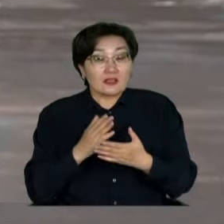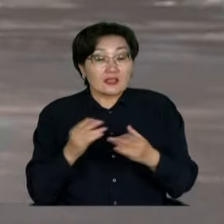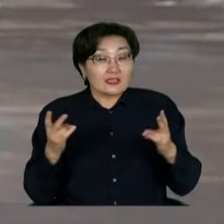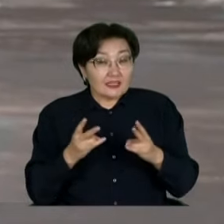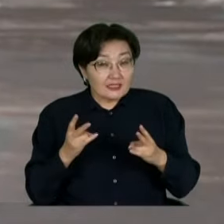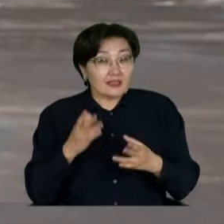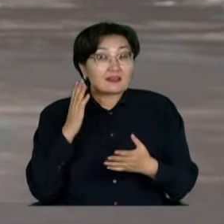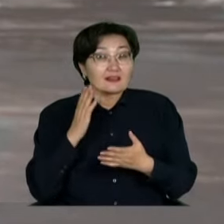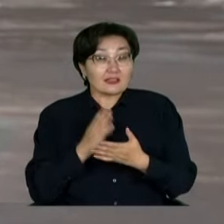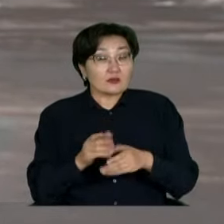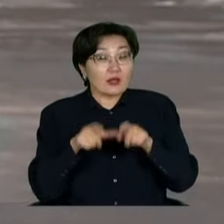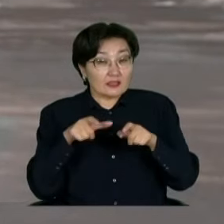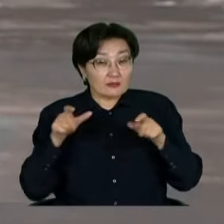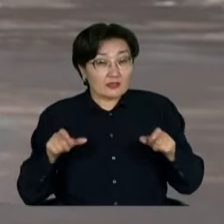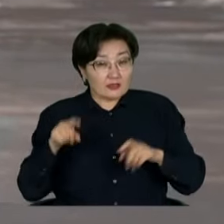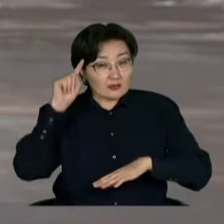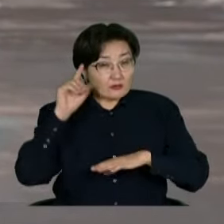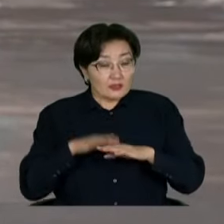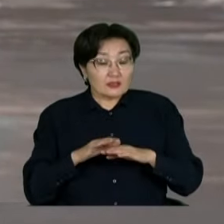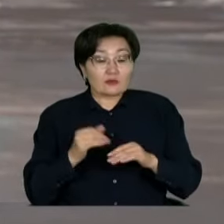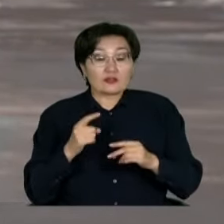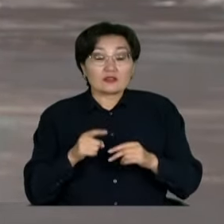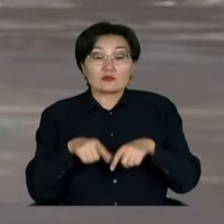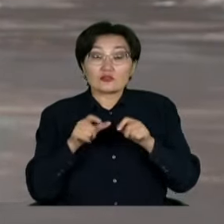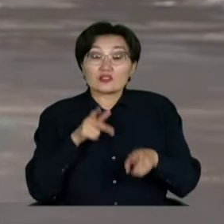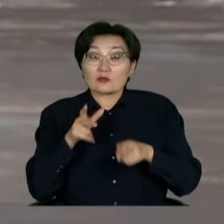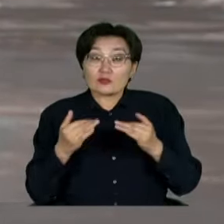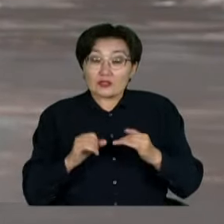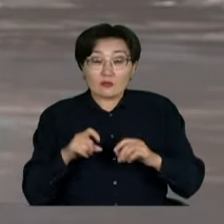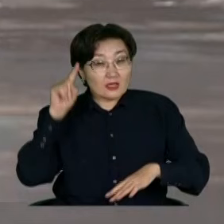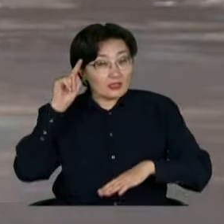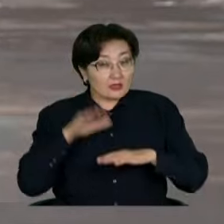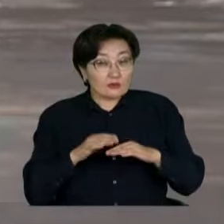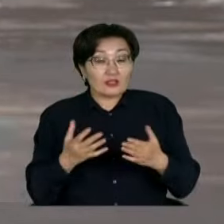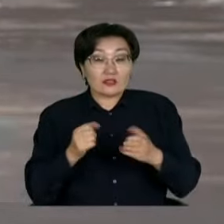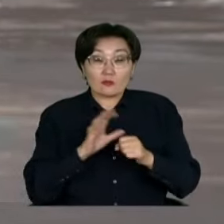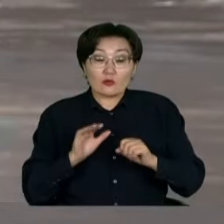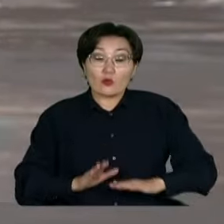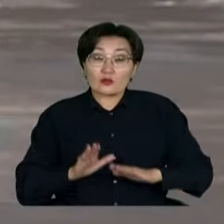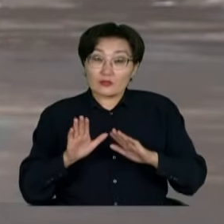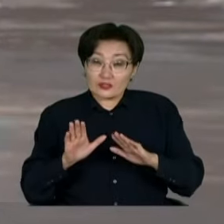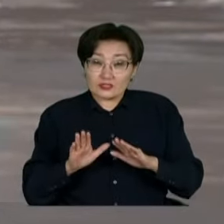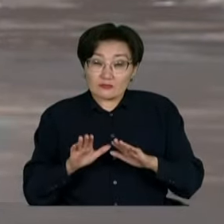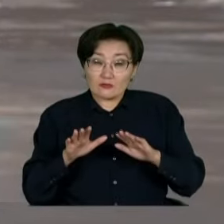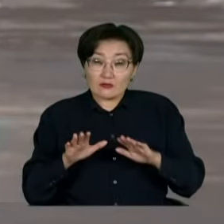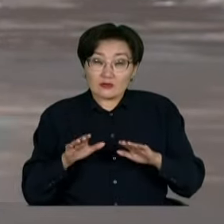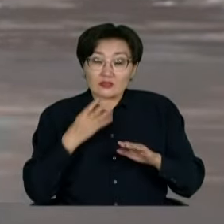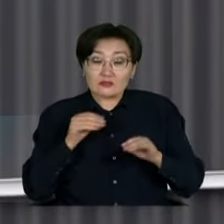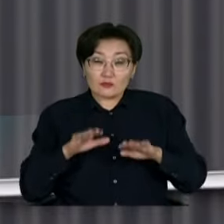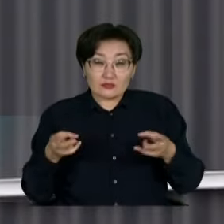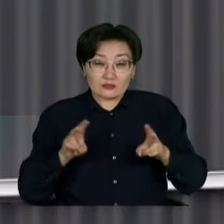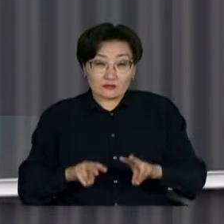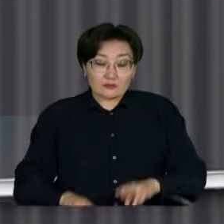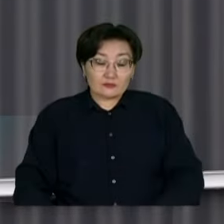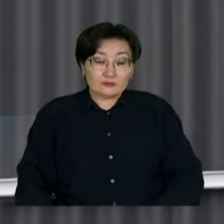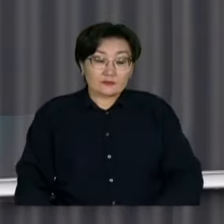үмітті. Алайда қала басшысы мұңын айтып келген жандарды бүгінде қабылдамай, орынбасарын орнына қалдырып кетіпті.